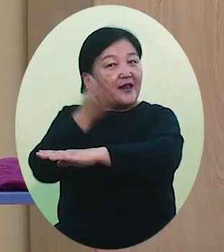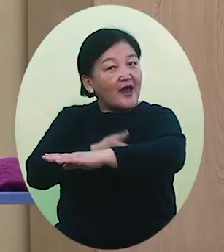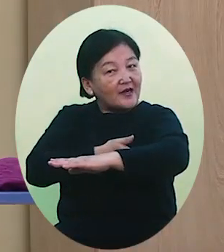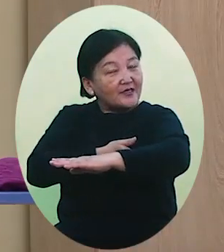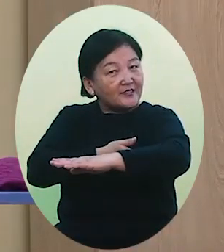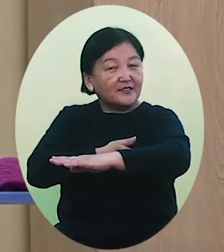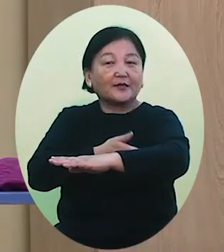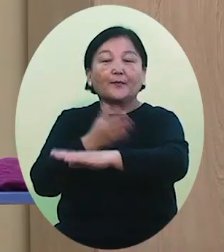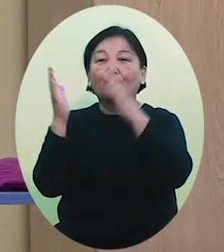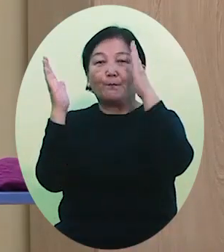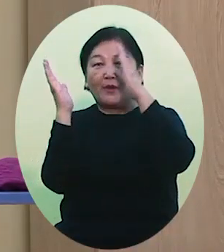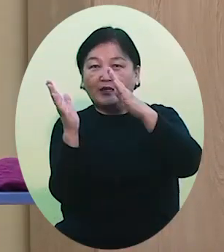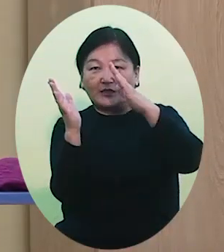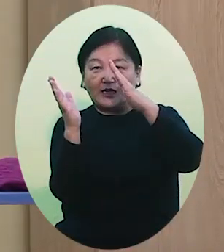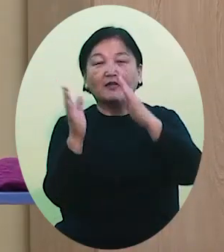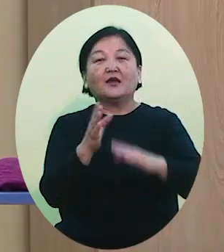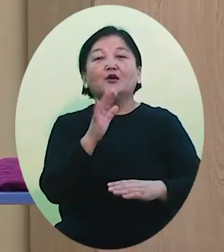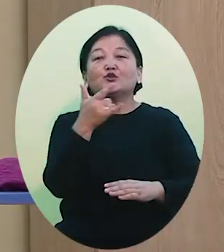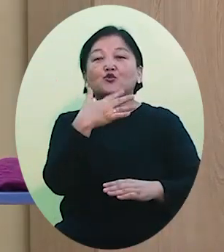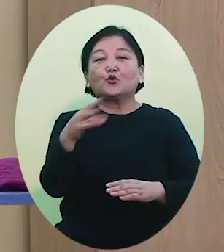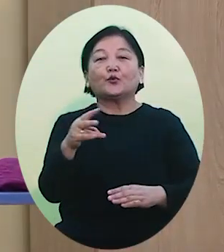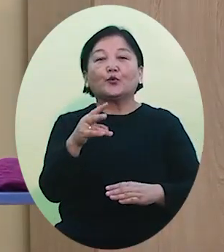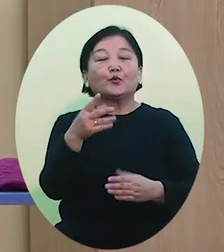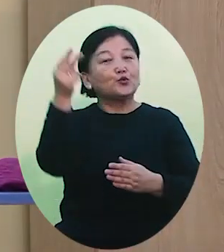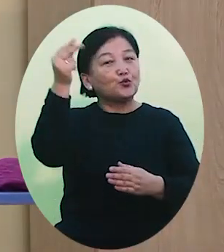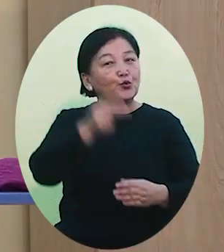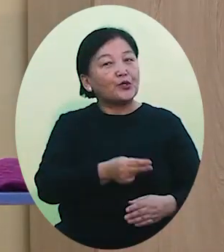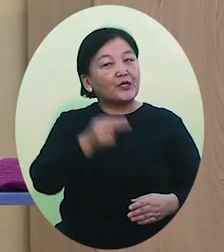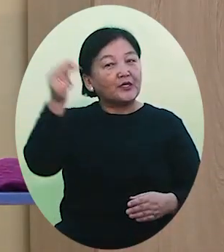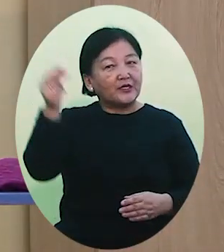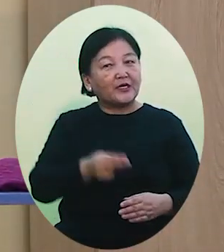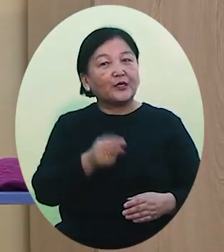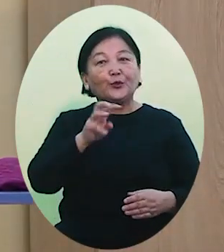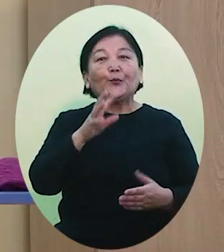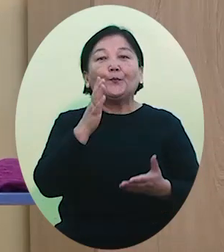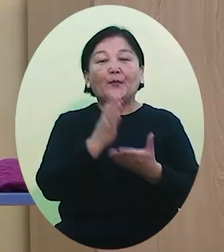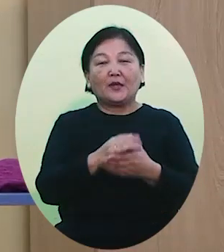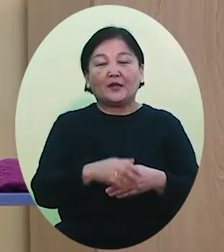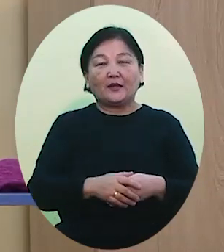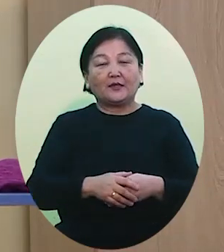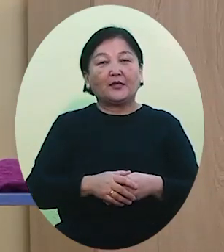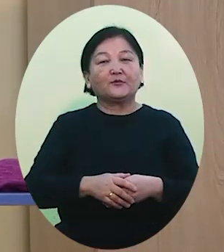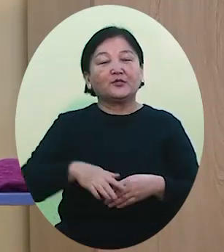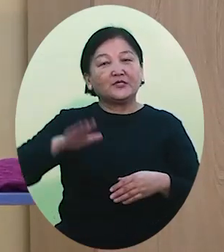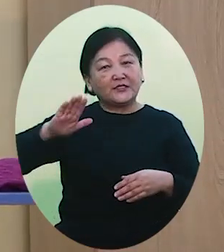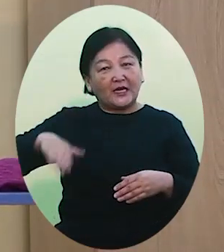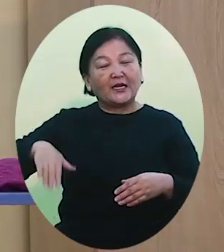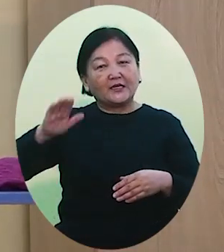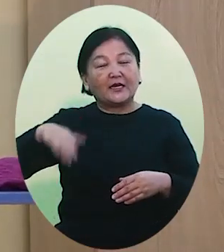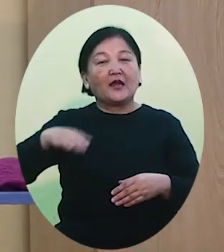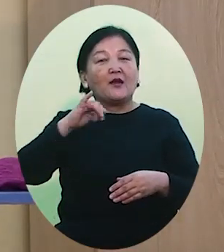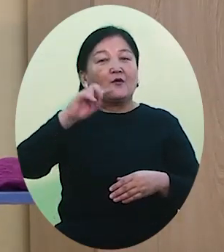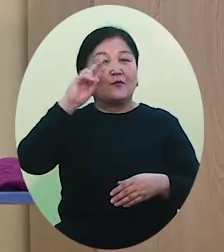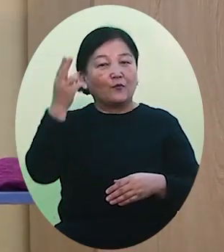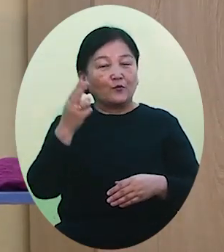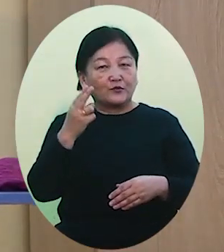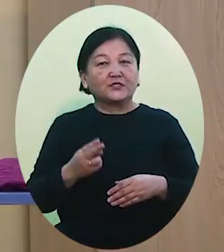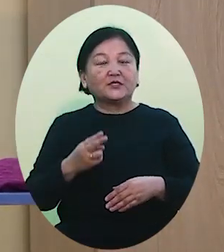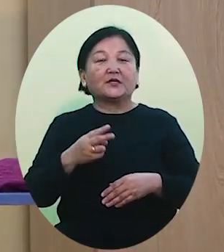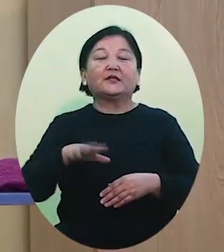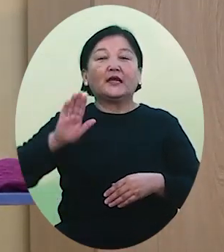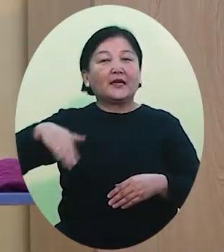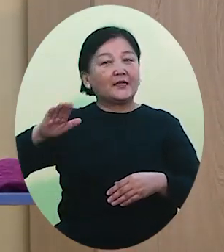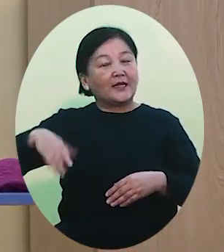энтэйгээ параллел шулуун зурагдах юм байна. За тэгвэл бид нар энийг үзснээр дараа дараагийнхаа функцууд буюу